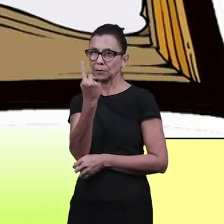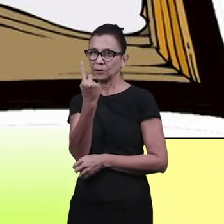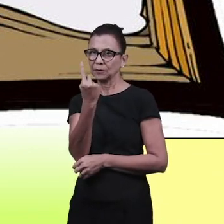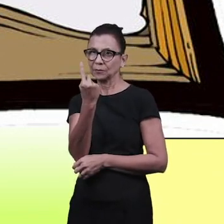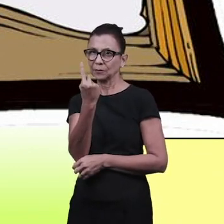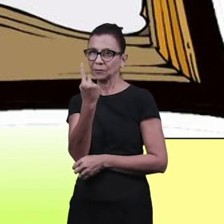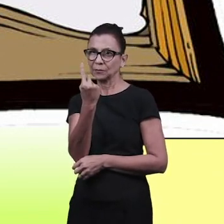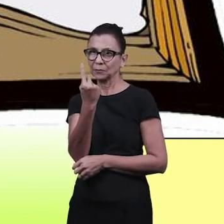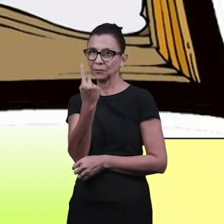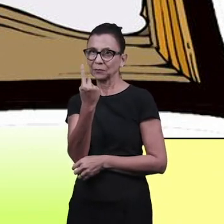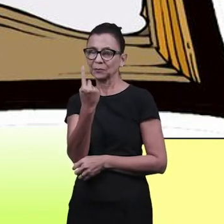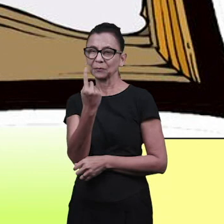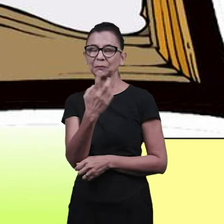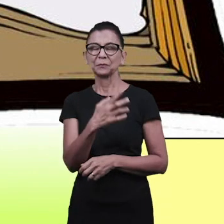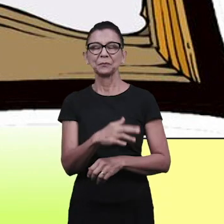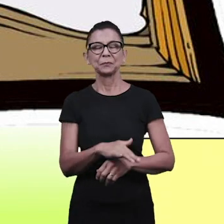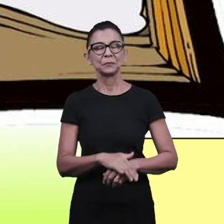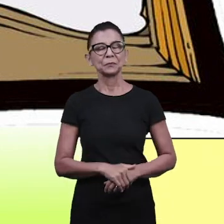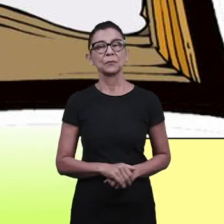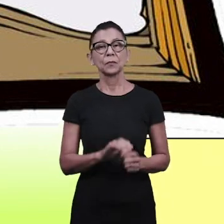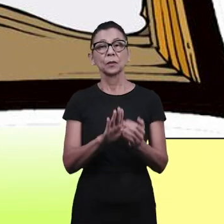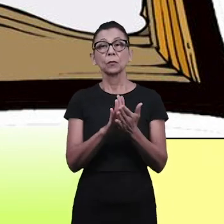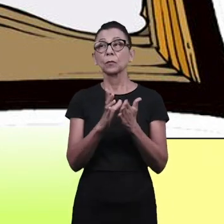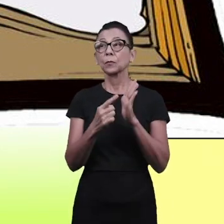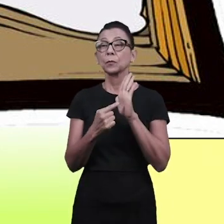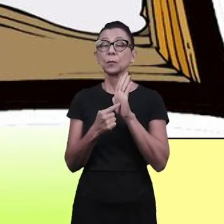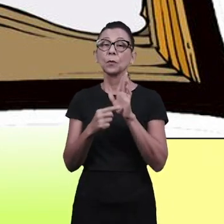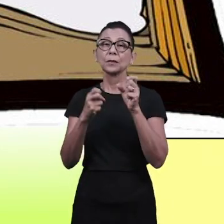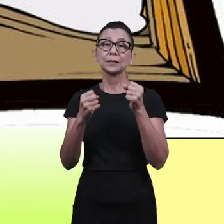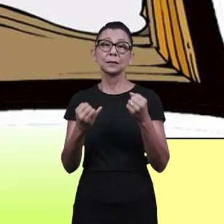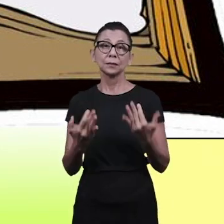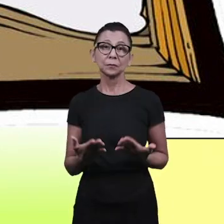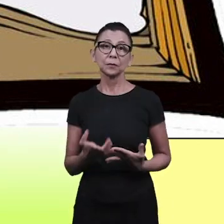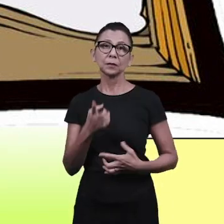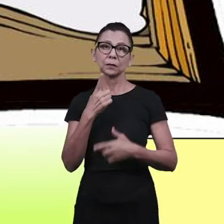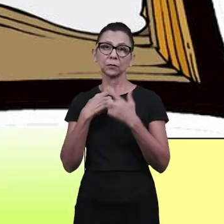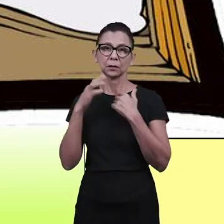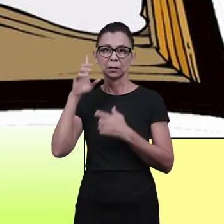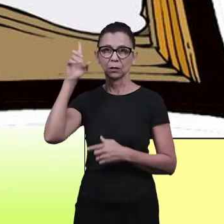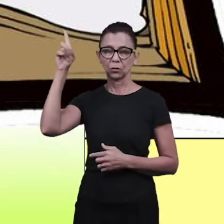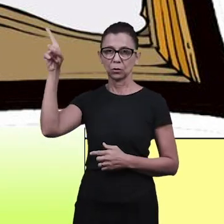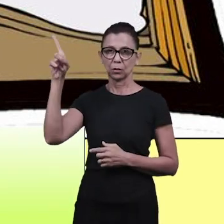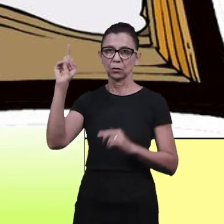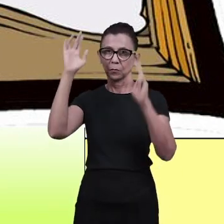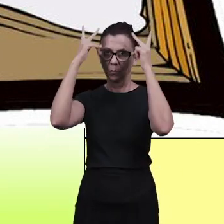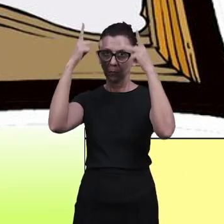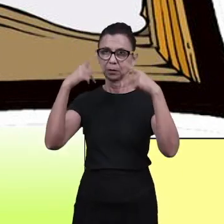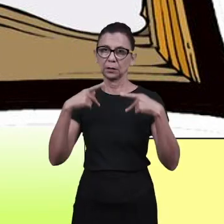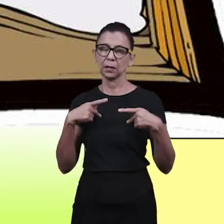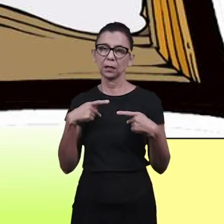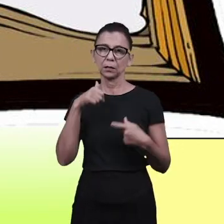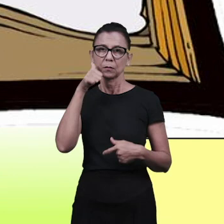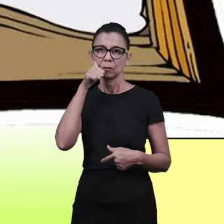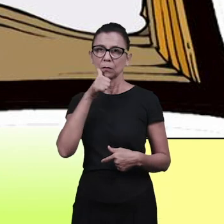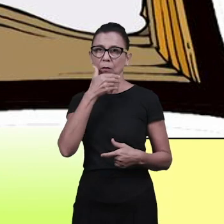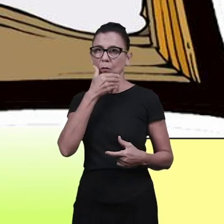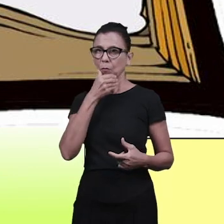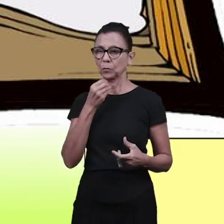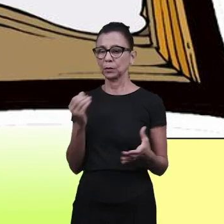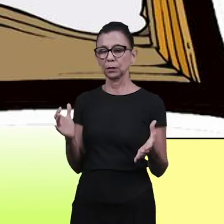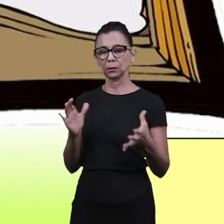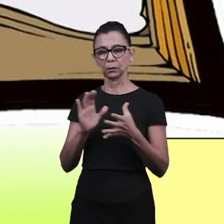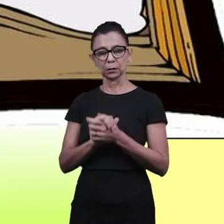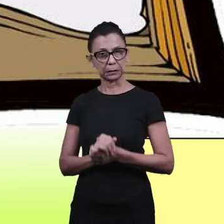une seule chair. Donc la parole de Dieu dit clairement quel est le plan de Dieu pour la vie de l'homme et de la femme. Et ils vont